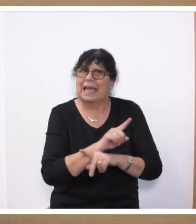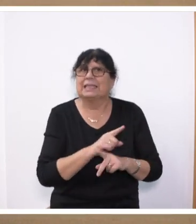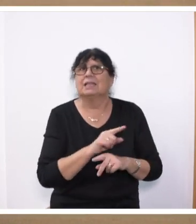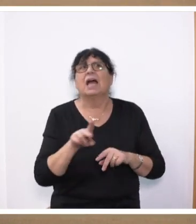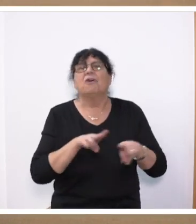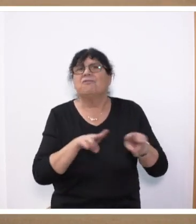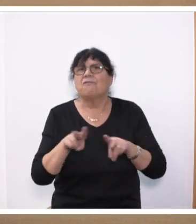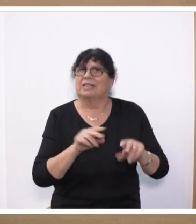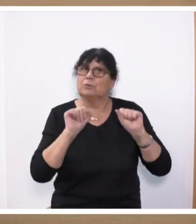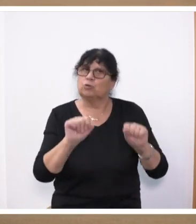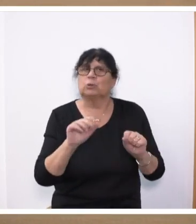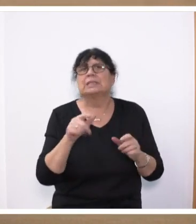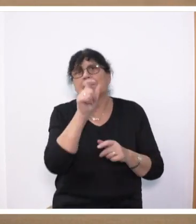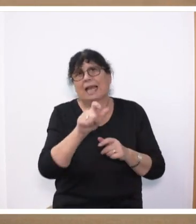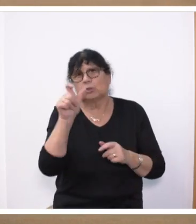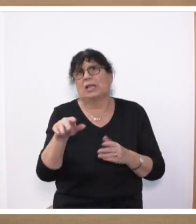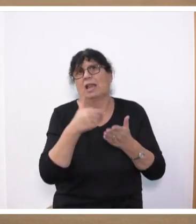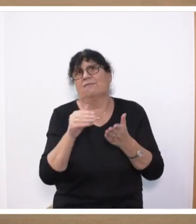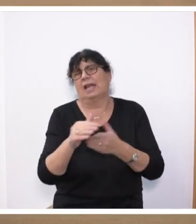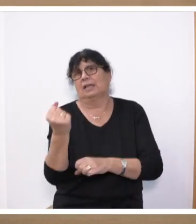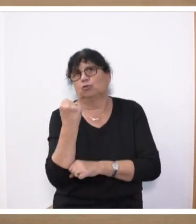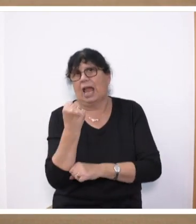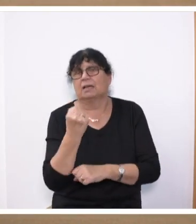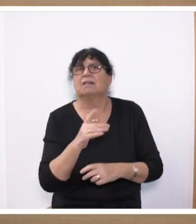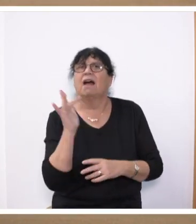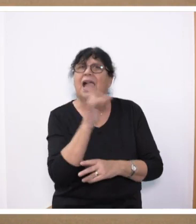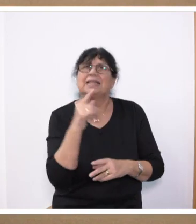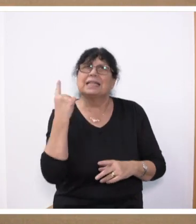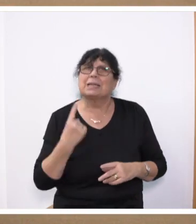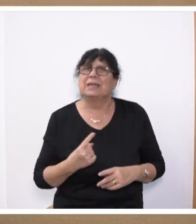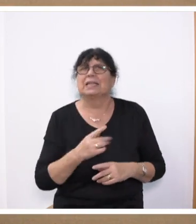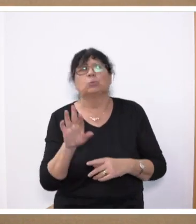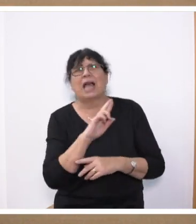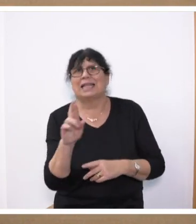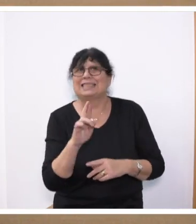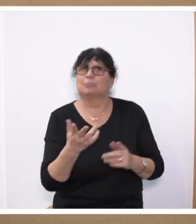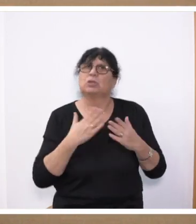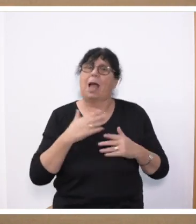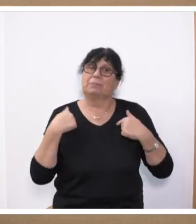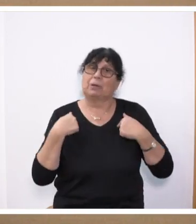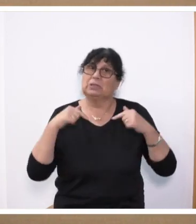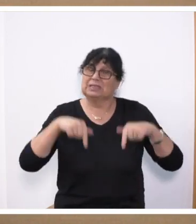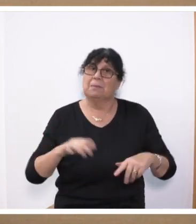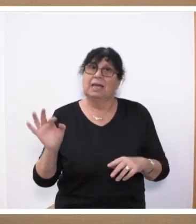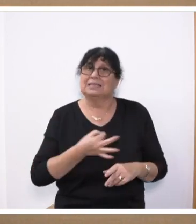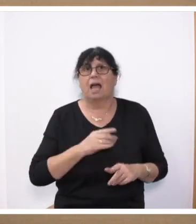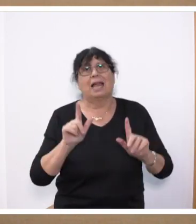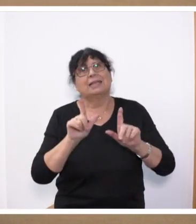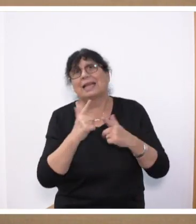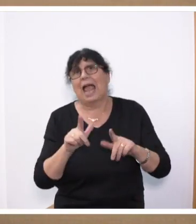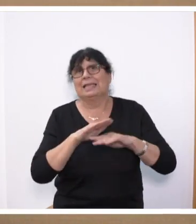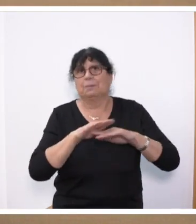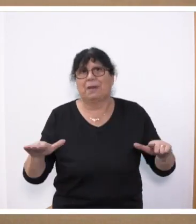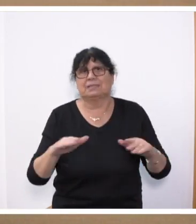Verfassungsschutz personell weiter gestärkt wird. Antisemitismus und Rassismus, sie haben bei uns im Saarland keinen Platz,